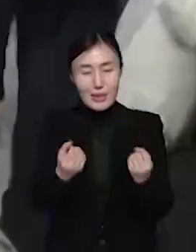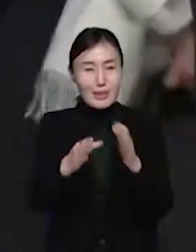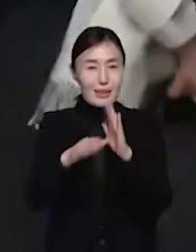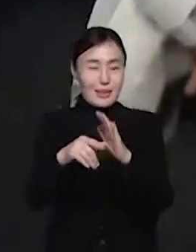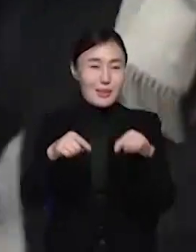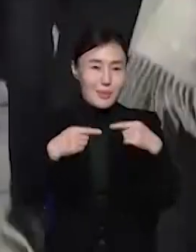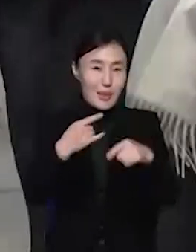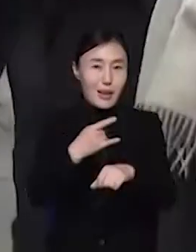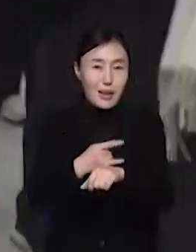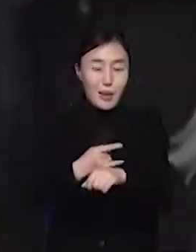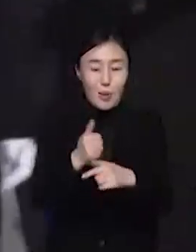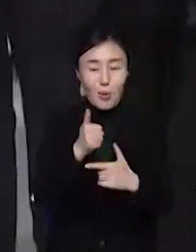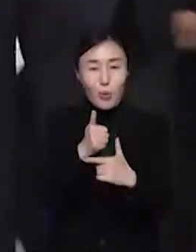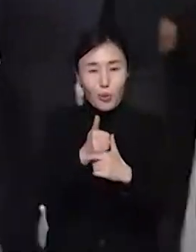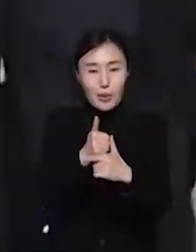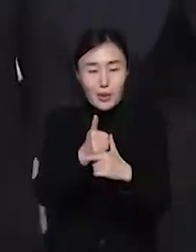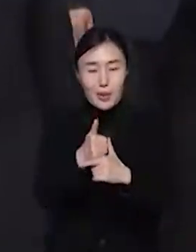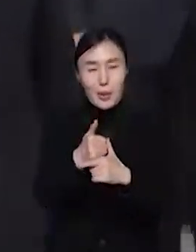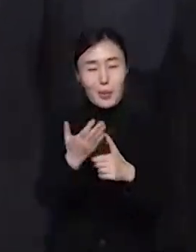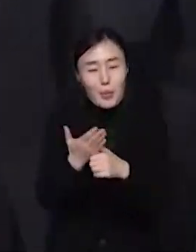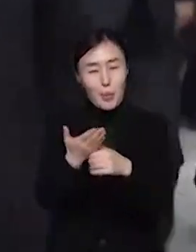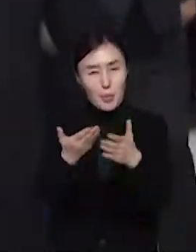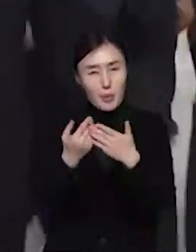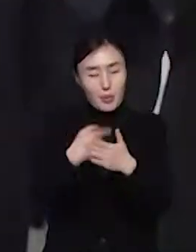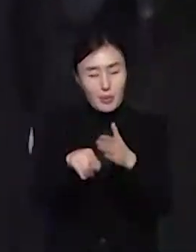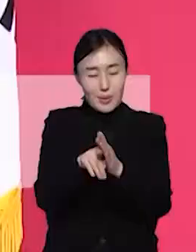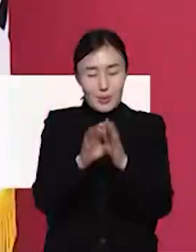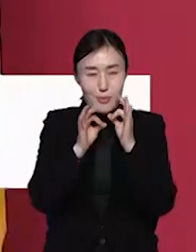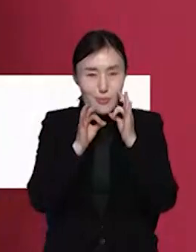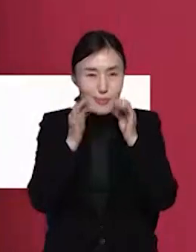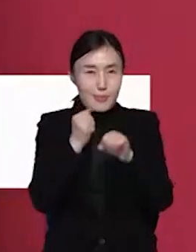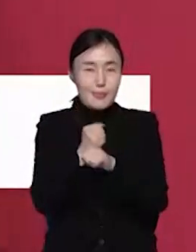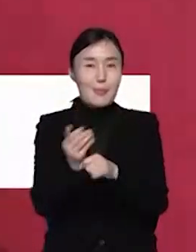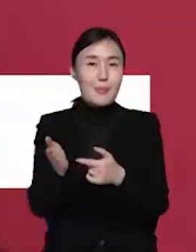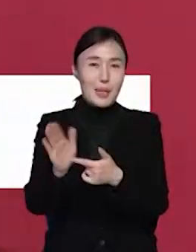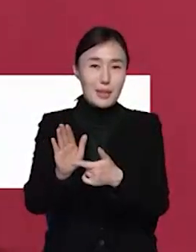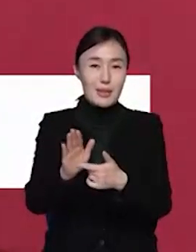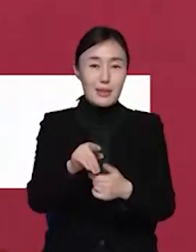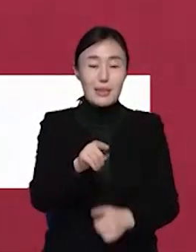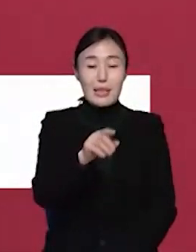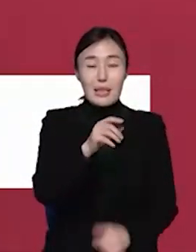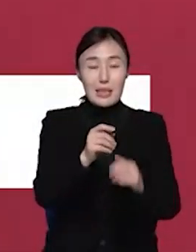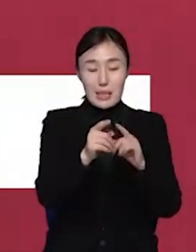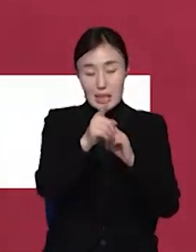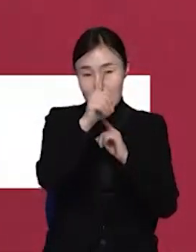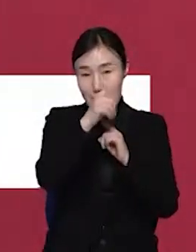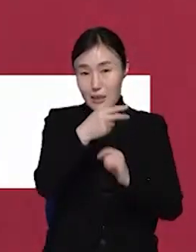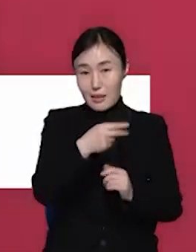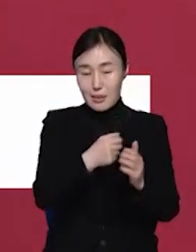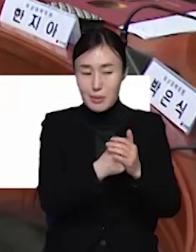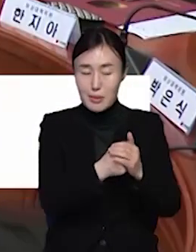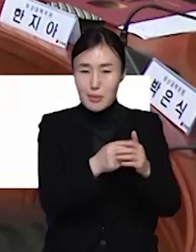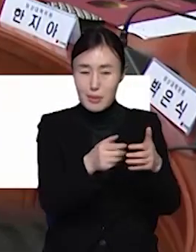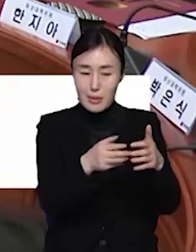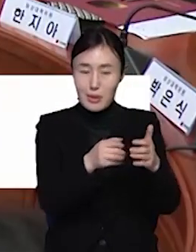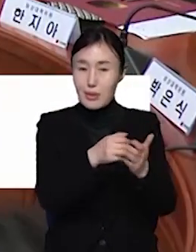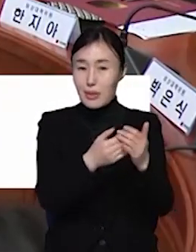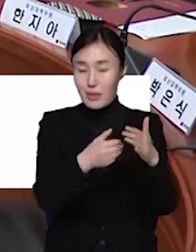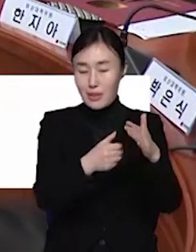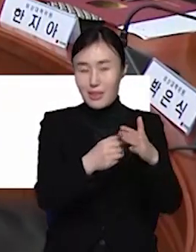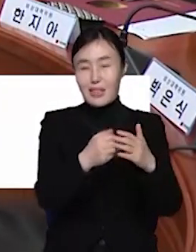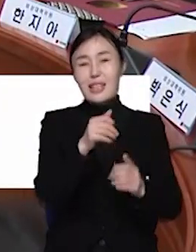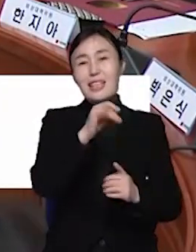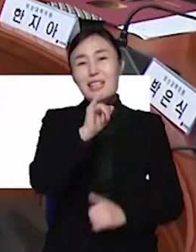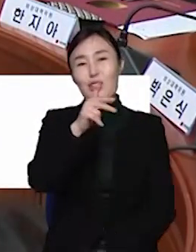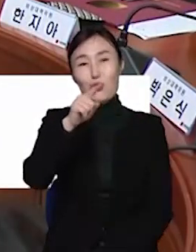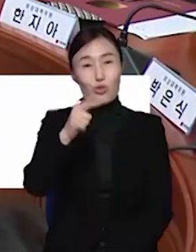참석하겠다며 호남 공략 의도를 숨기지 않았습니다. 하지만 이 전 대표가 쫓겨나고 당이 우경화되면서 국민의힘은